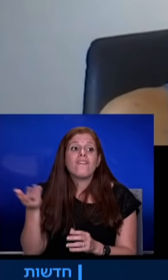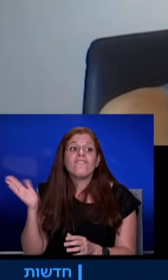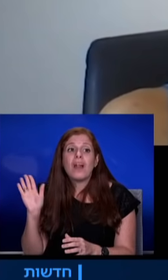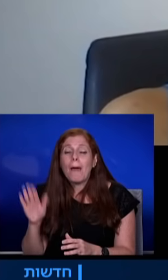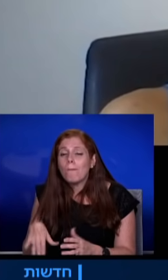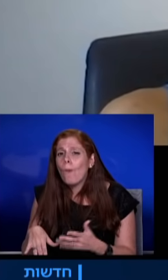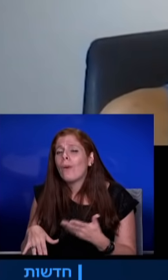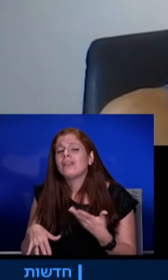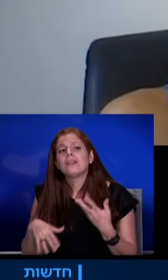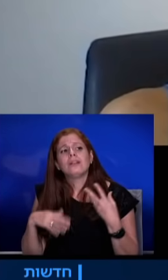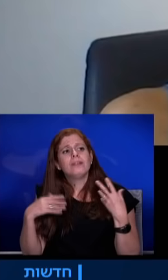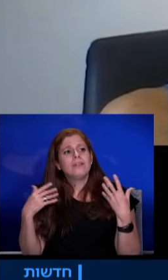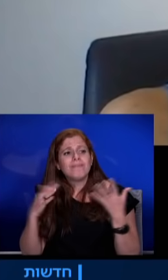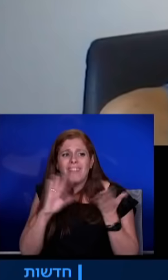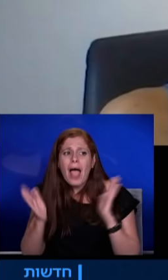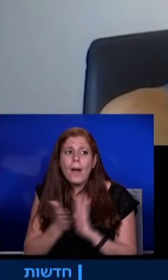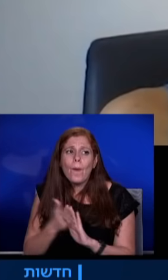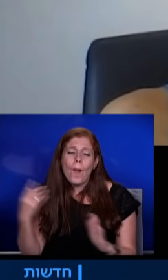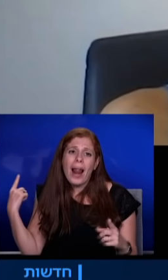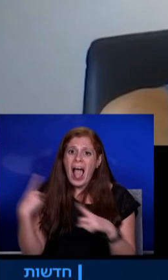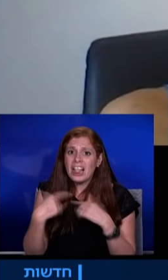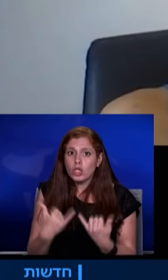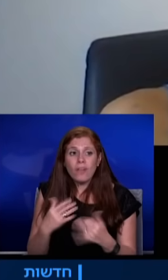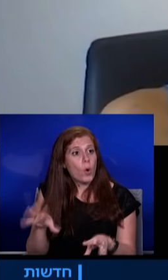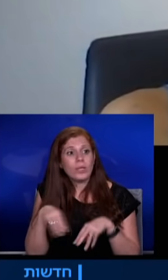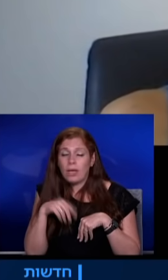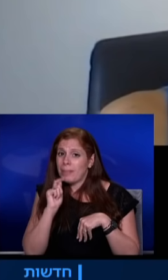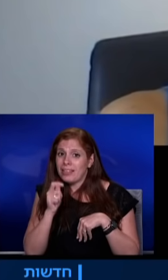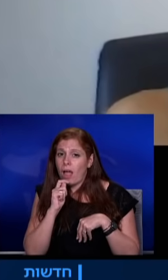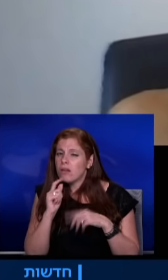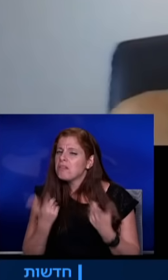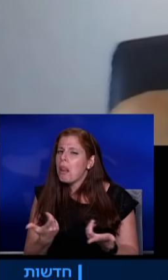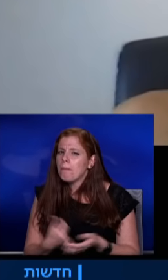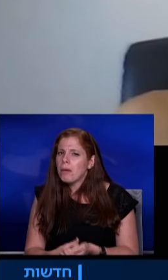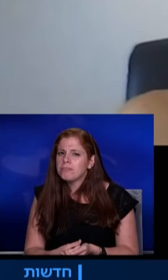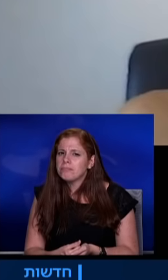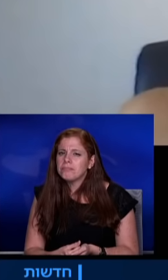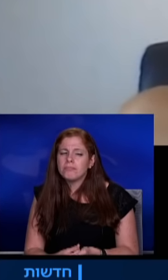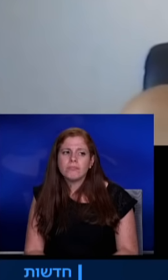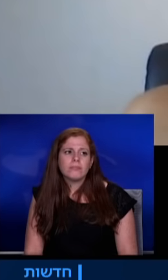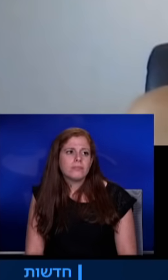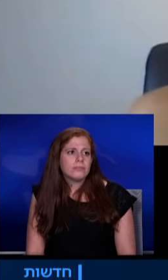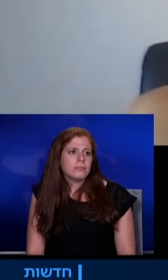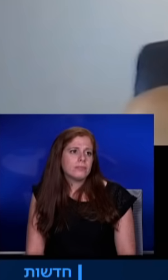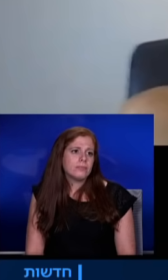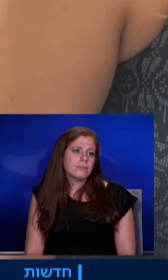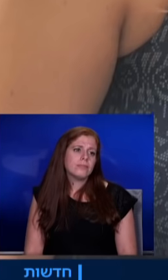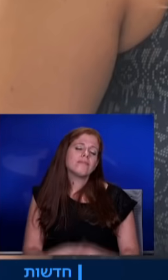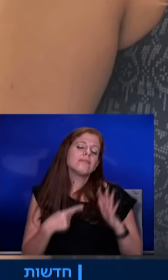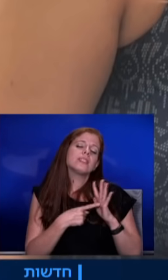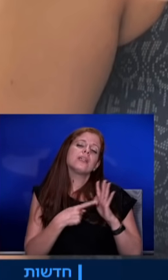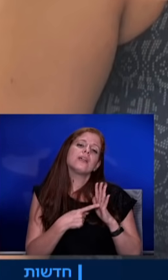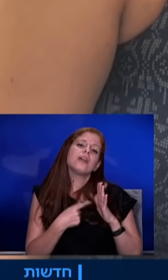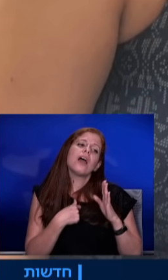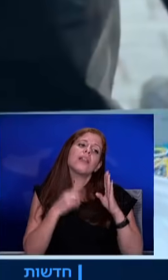ולמרות כל הדברים, עד לשלב הזה לא הסכמת להתראיין. למה בעצם? כי אני